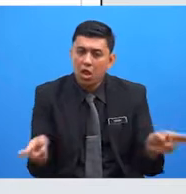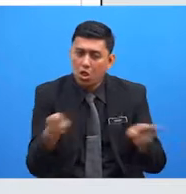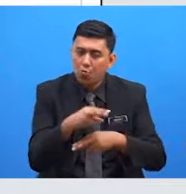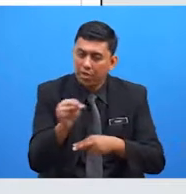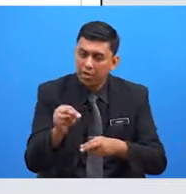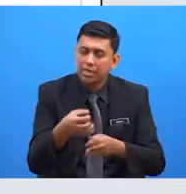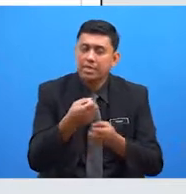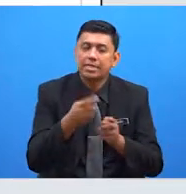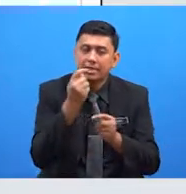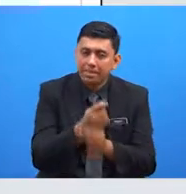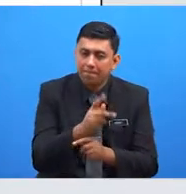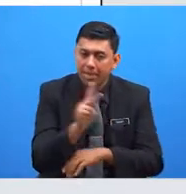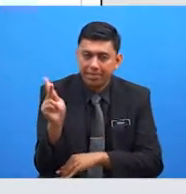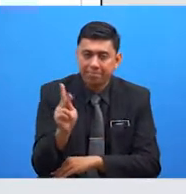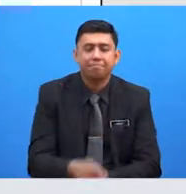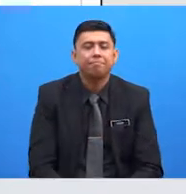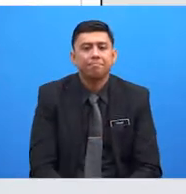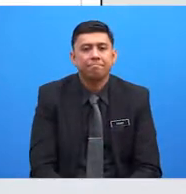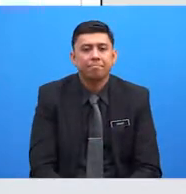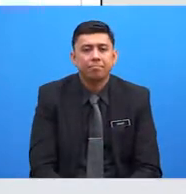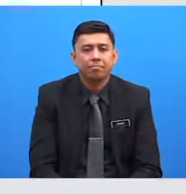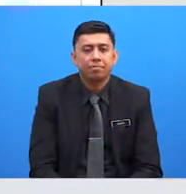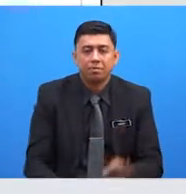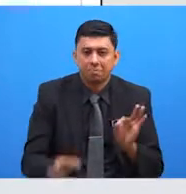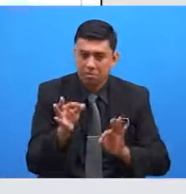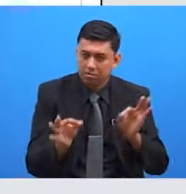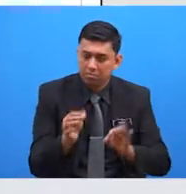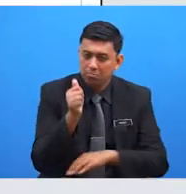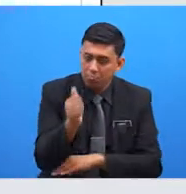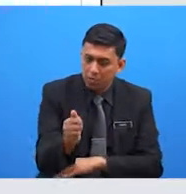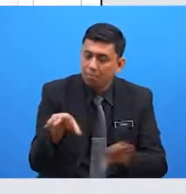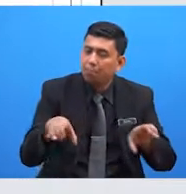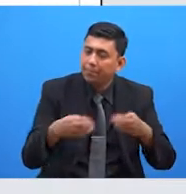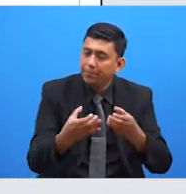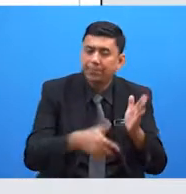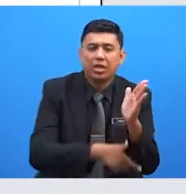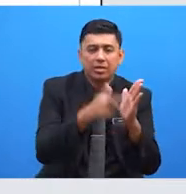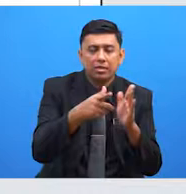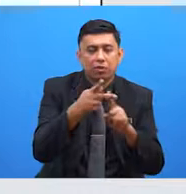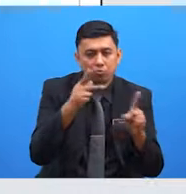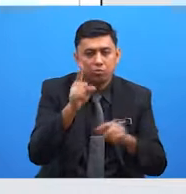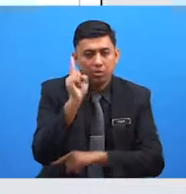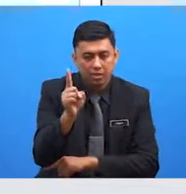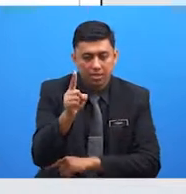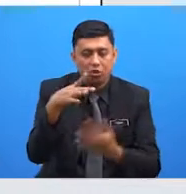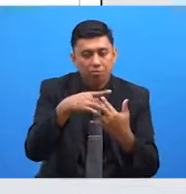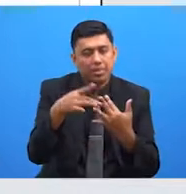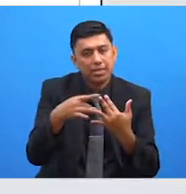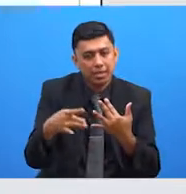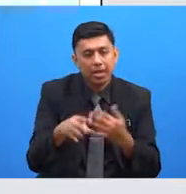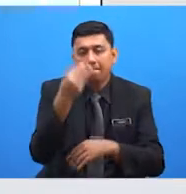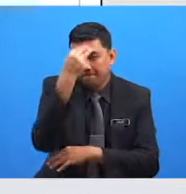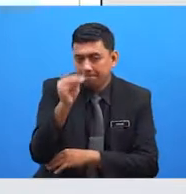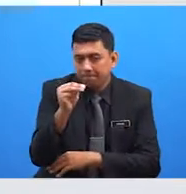yang telah ditetapkan. Jika anda ingin membuat lebih daripada satu pilihan,